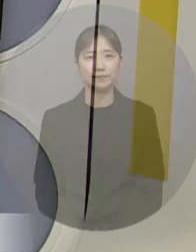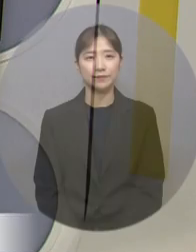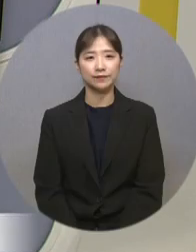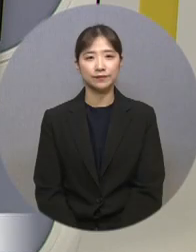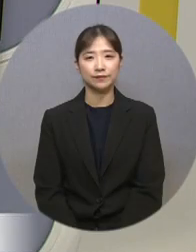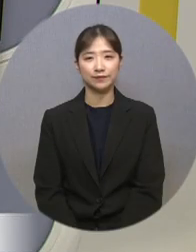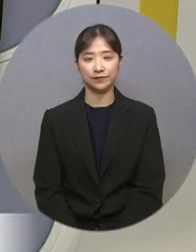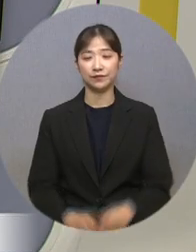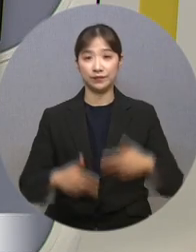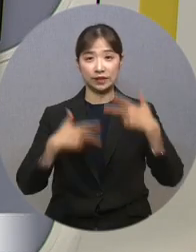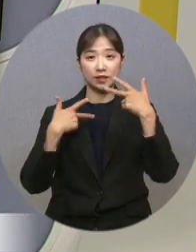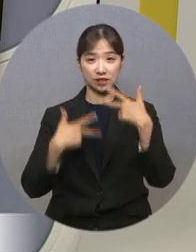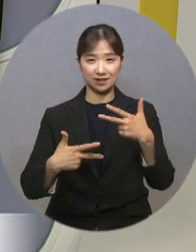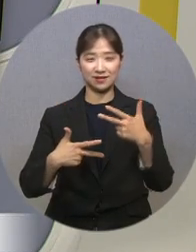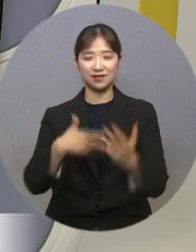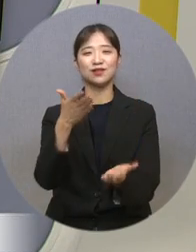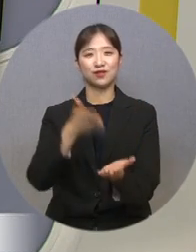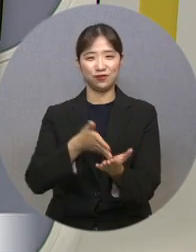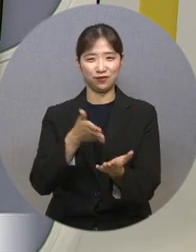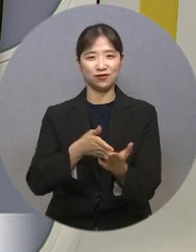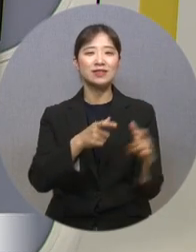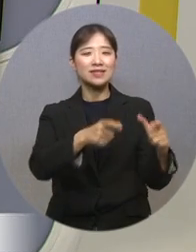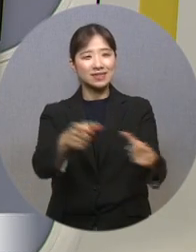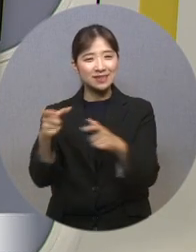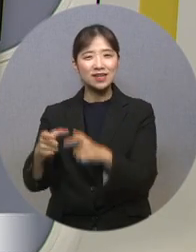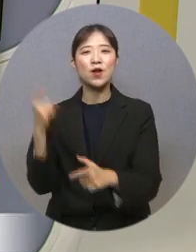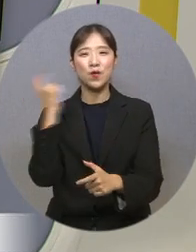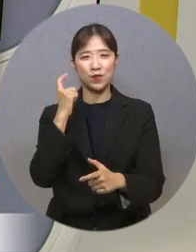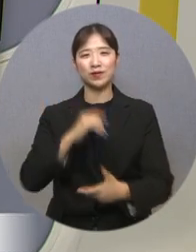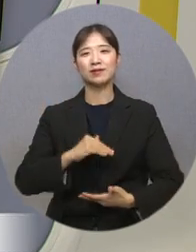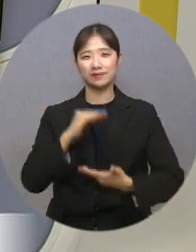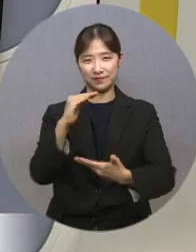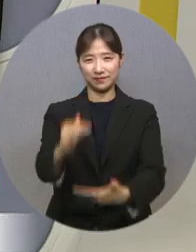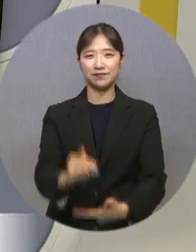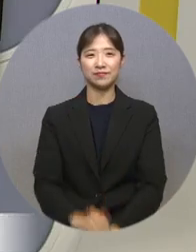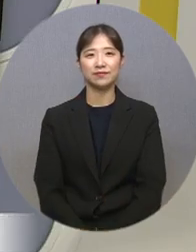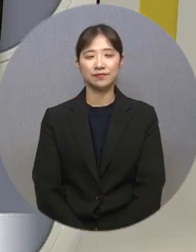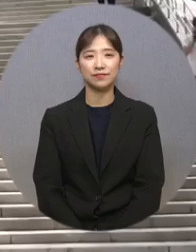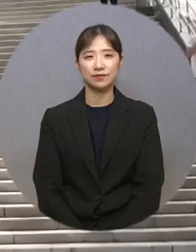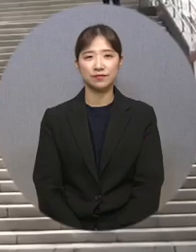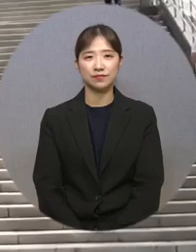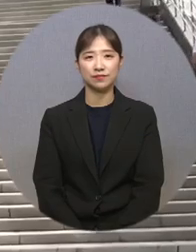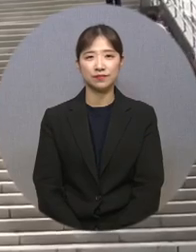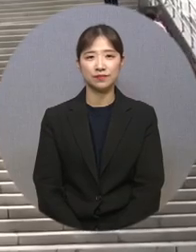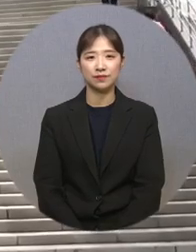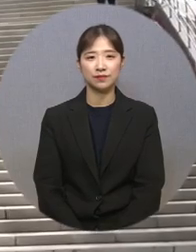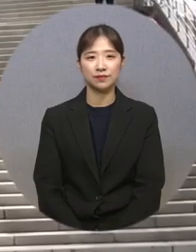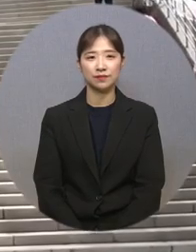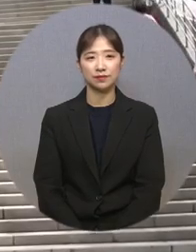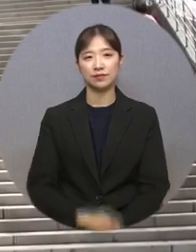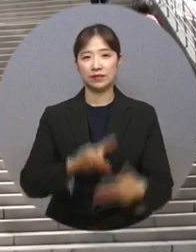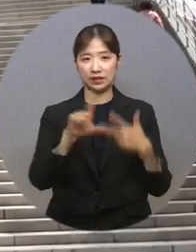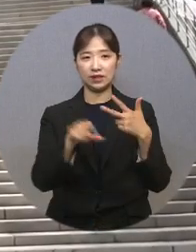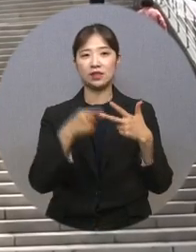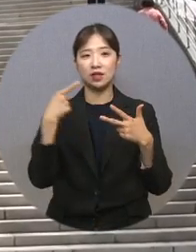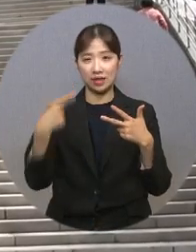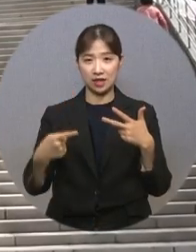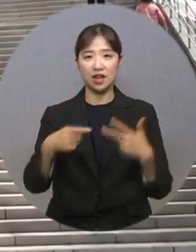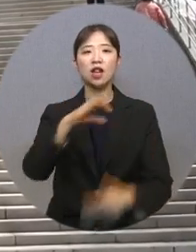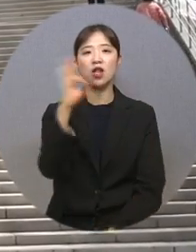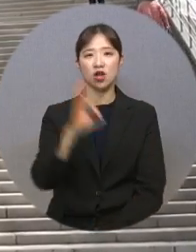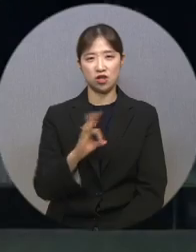7월 7일 목요일 만만한 뉴스는 지역 네트워크 소식으로 함께합니다. 지난 1일 연천